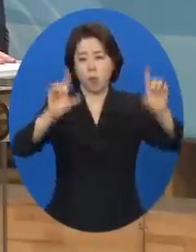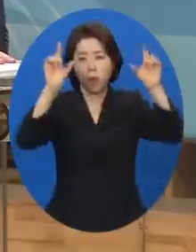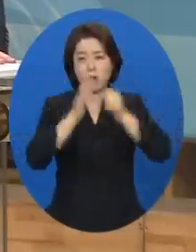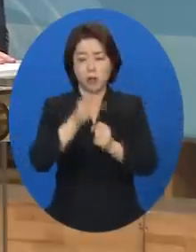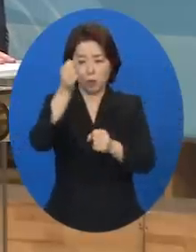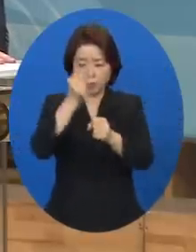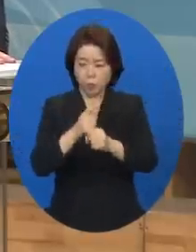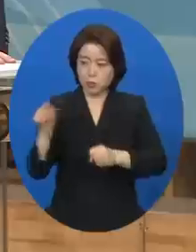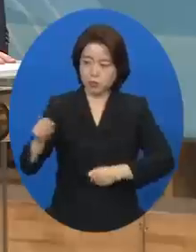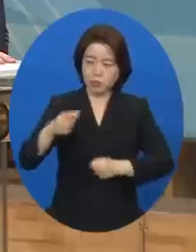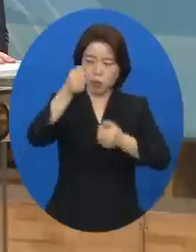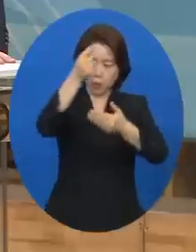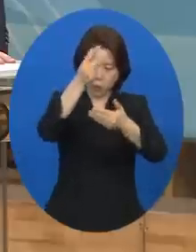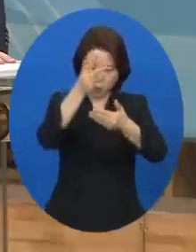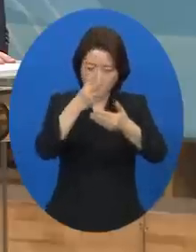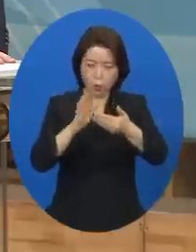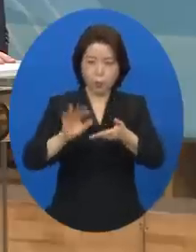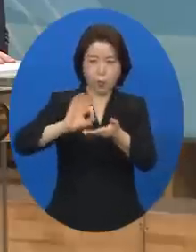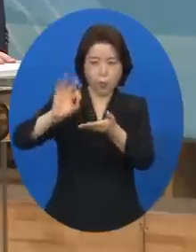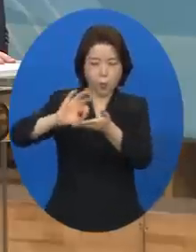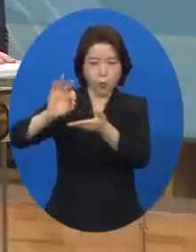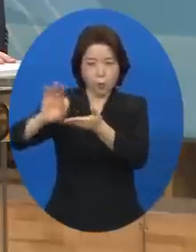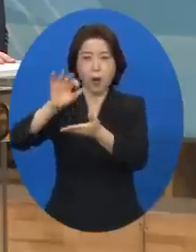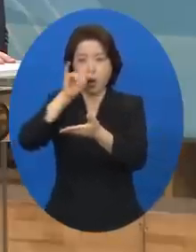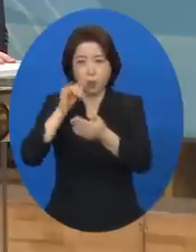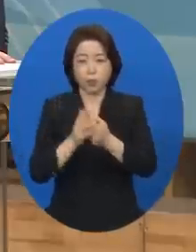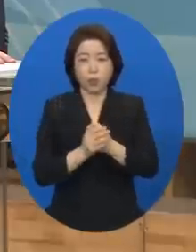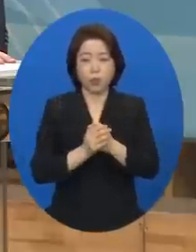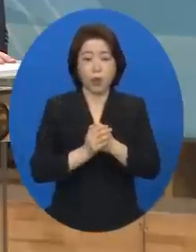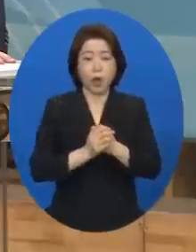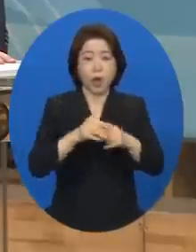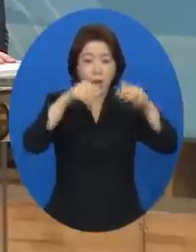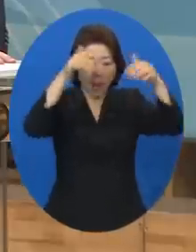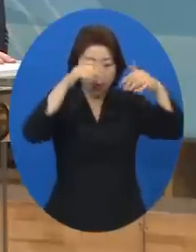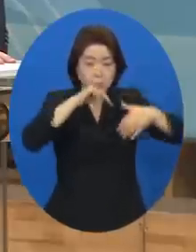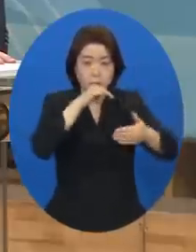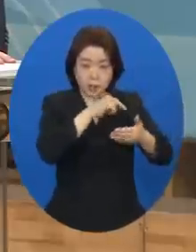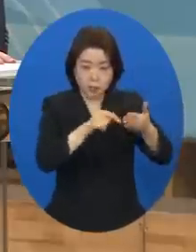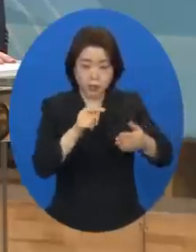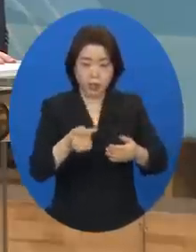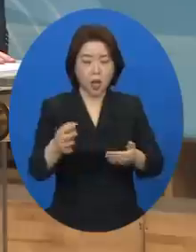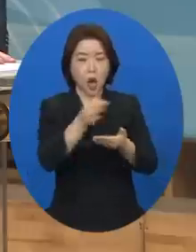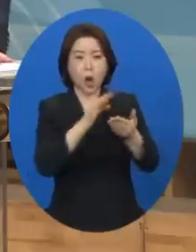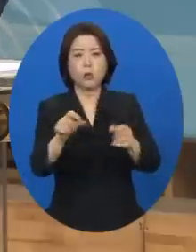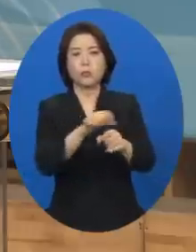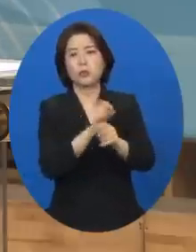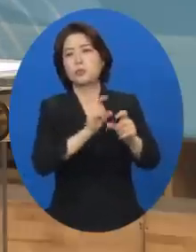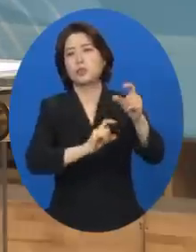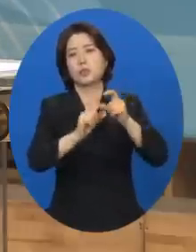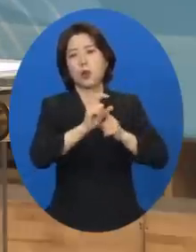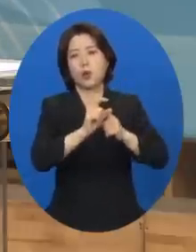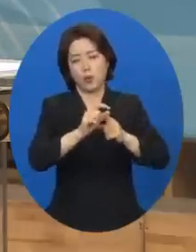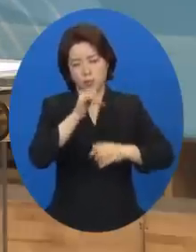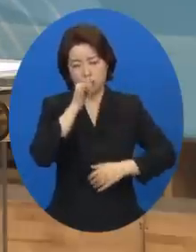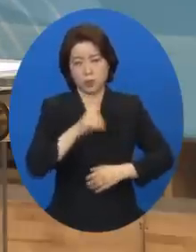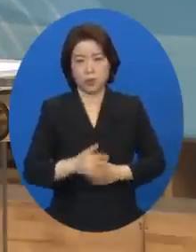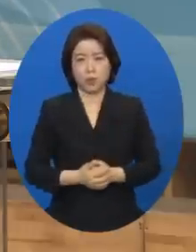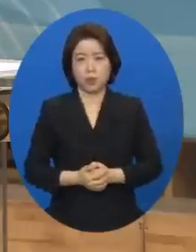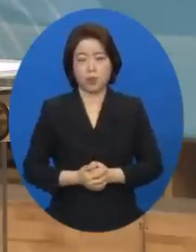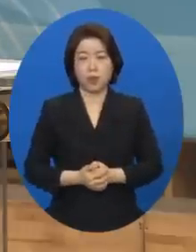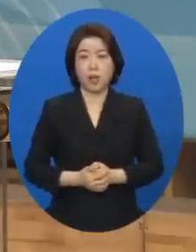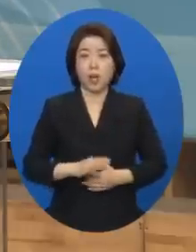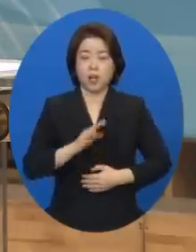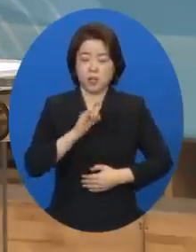여러번 교회 재난 기금도 쓰고 또 수애의 홍범도 특별히 했었습니다 아 말할 수 없이